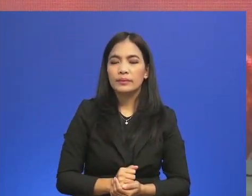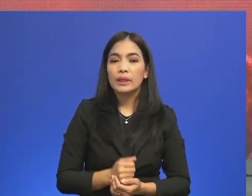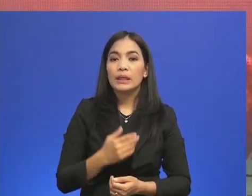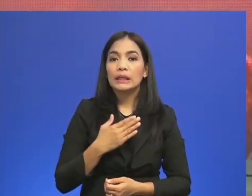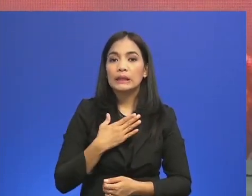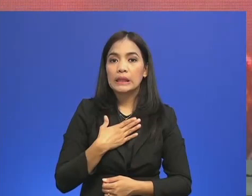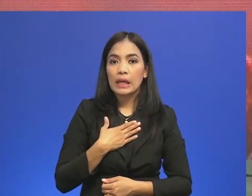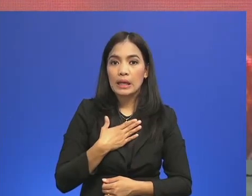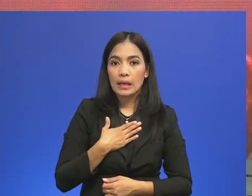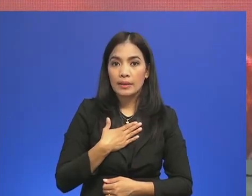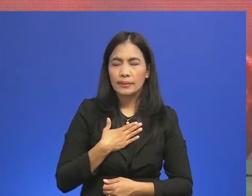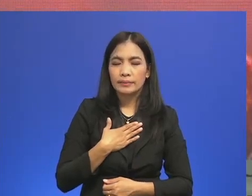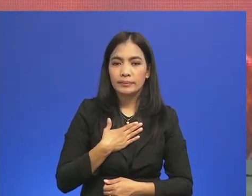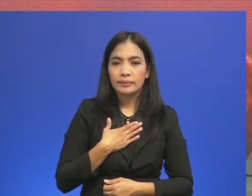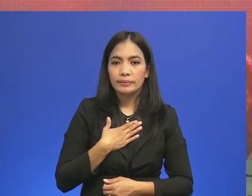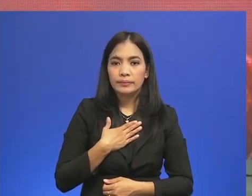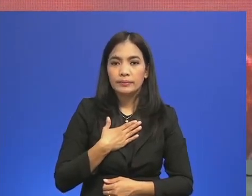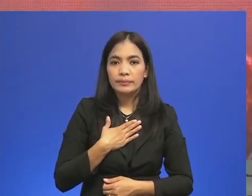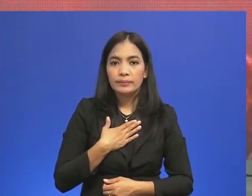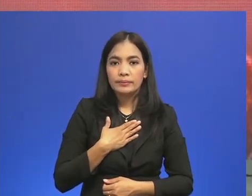Saya